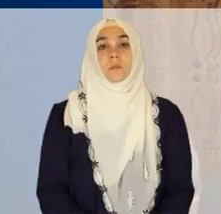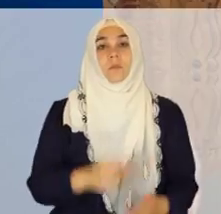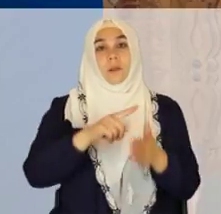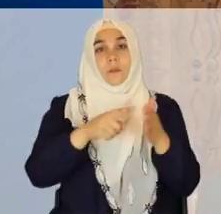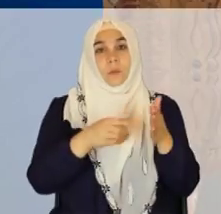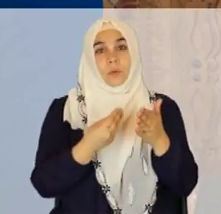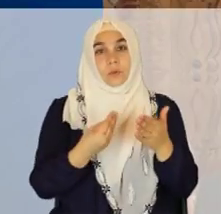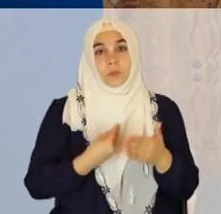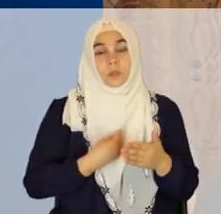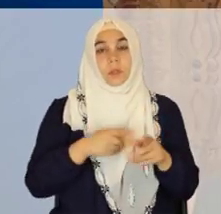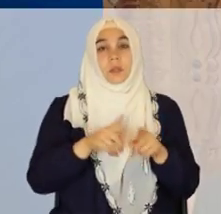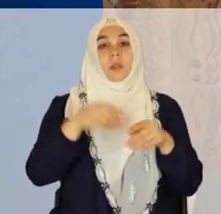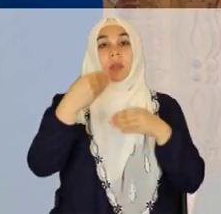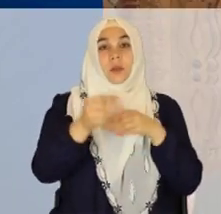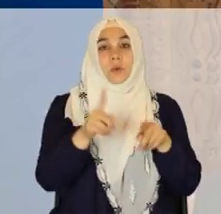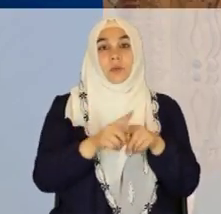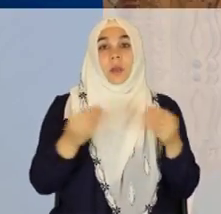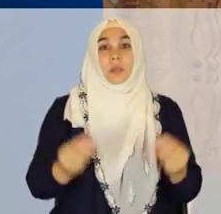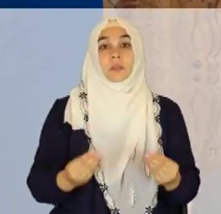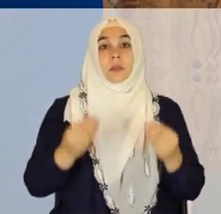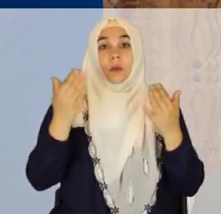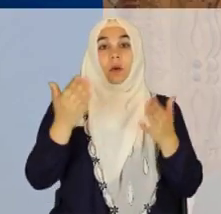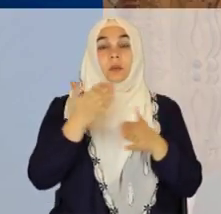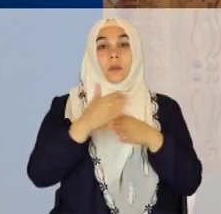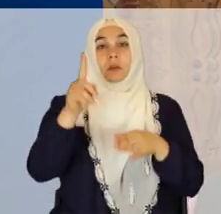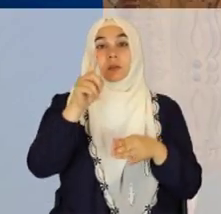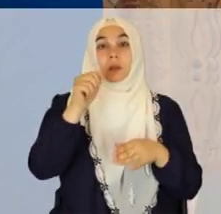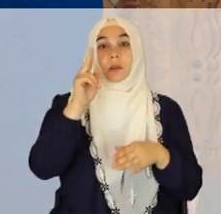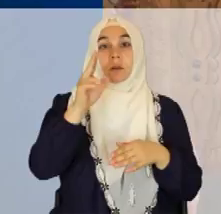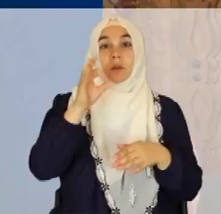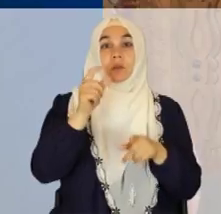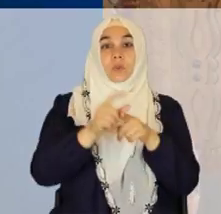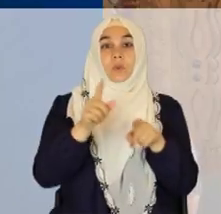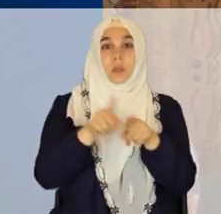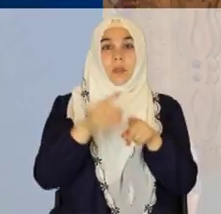Javobiga aytiladiki, zakot so'zini o'zi poklanish degan.